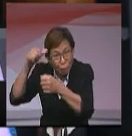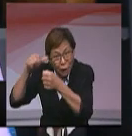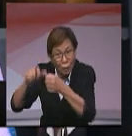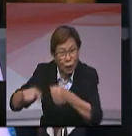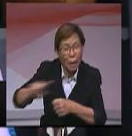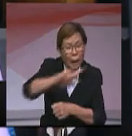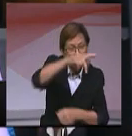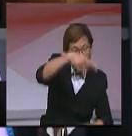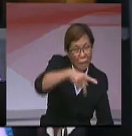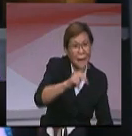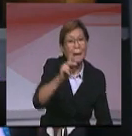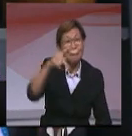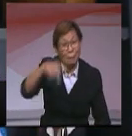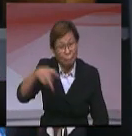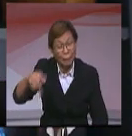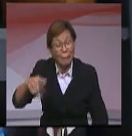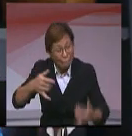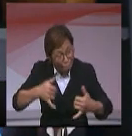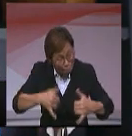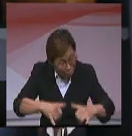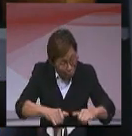PKPP masih